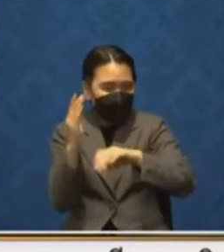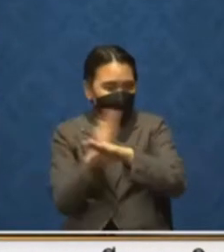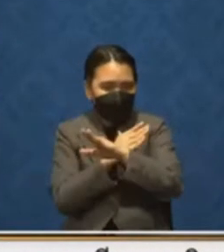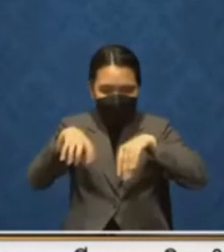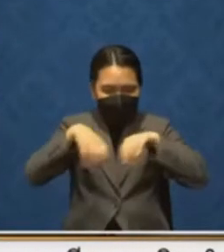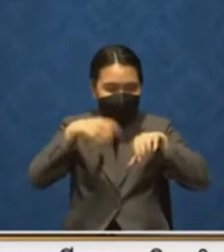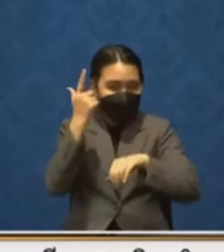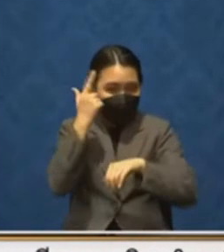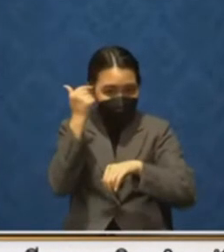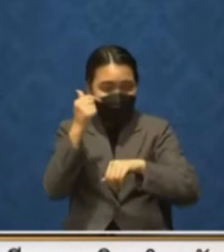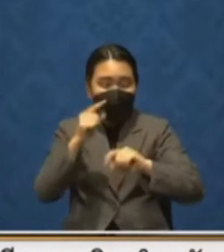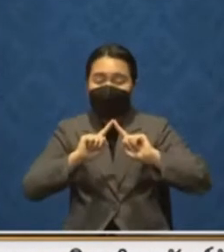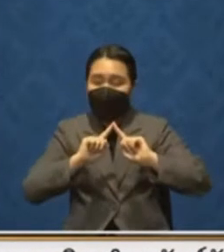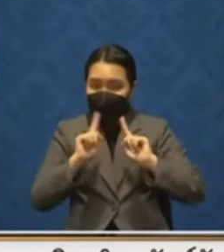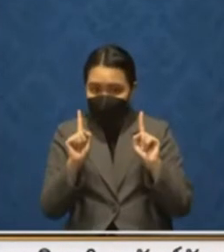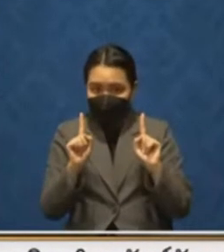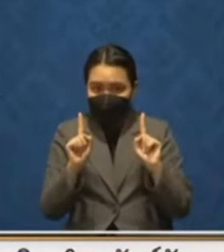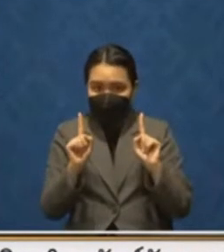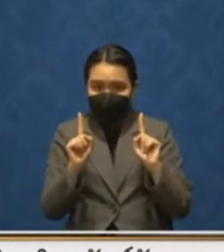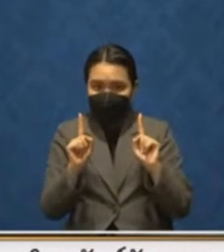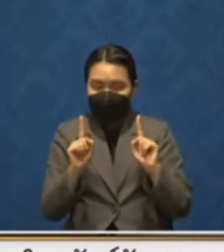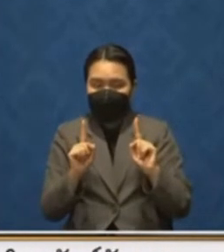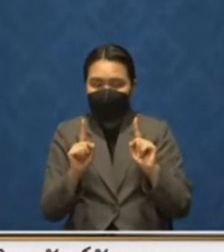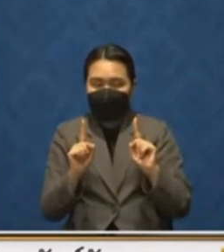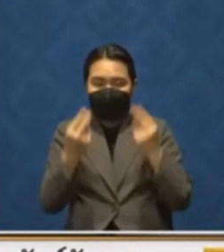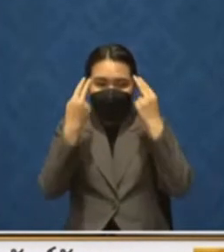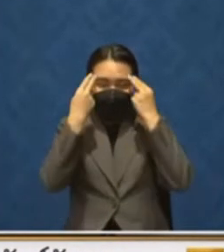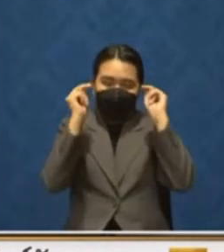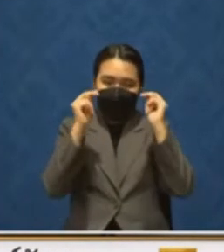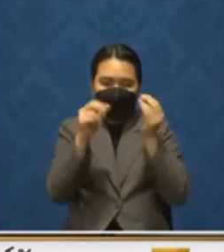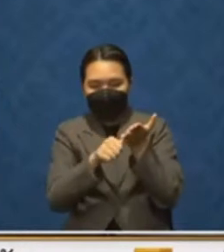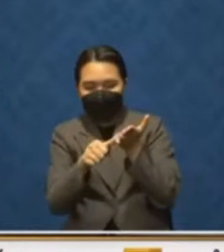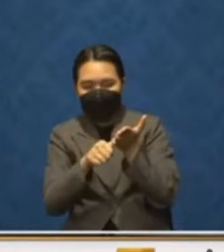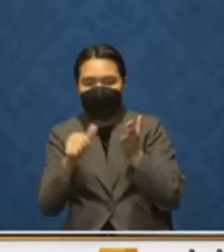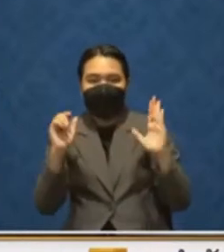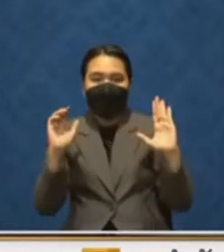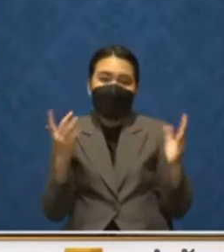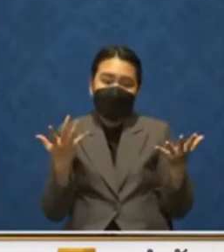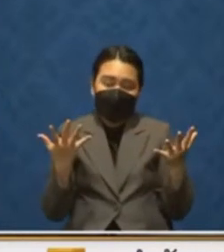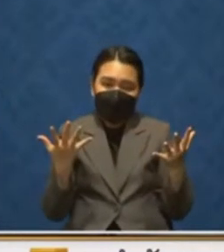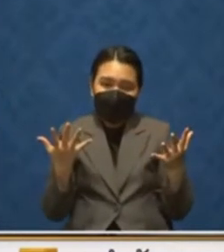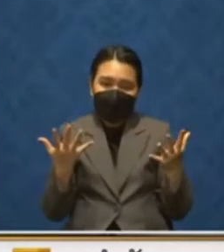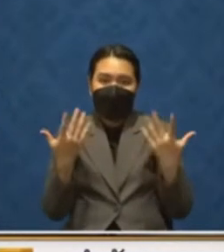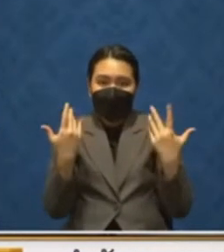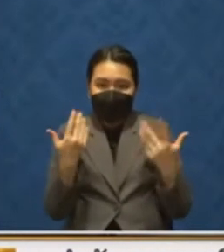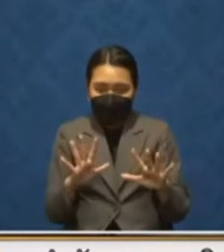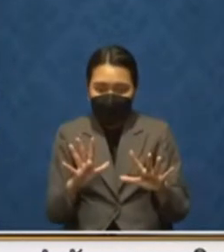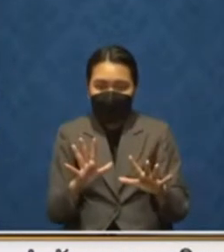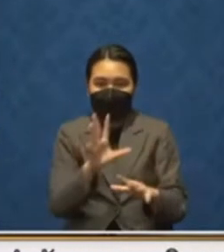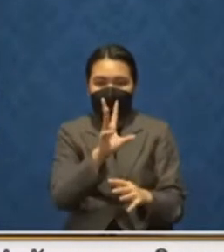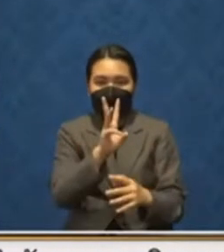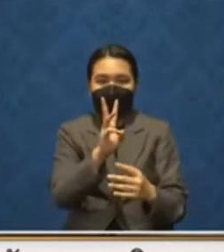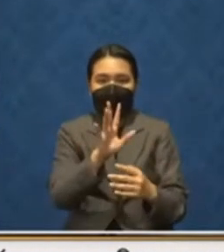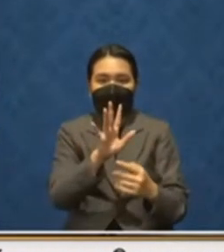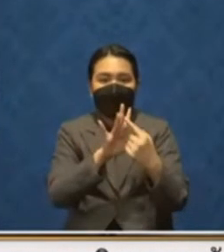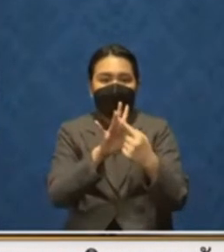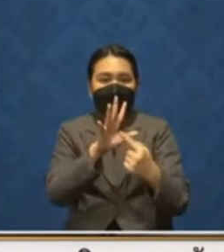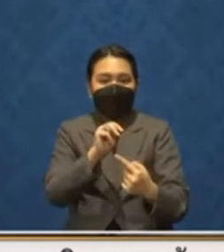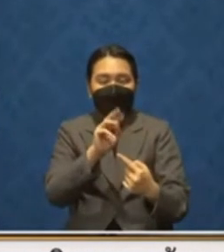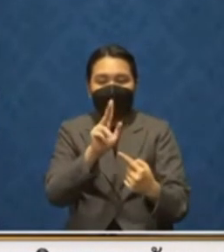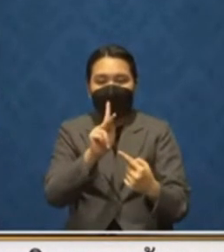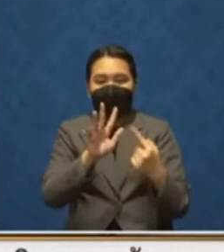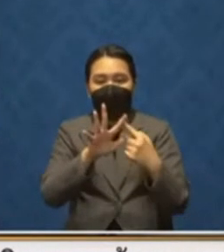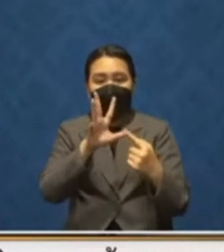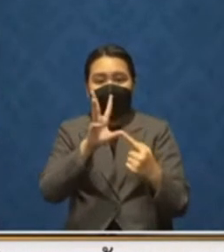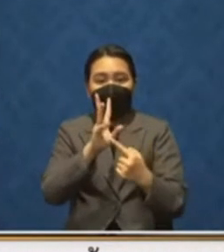จะปรากฏว่าท่านใดได้แก้ไขอะไรเลยครับเมกะวัตต์ที่ไปอยู่นายทุนต่างๆที่ร่ำรวยกันไป